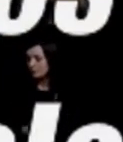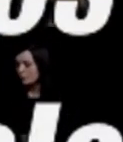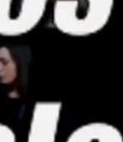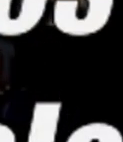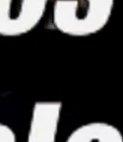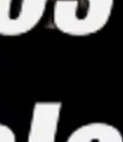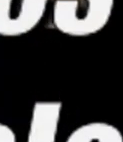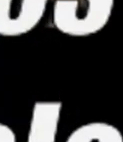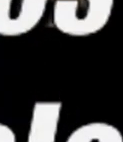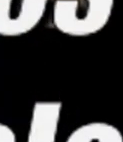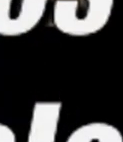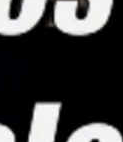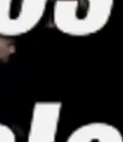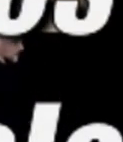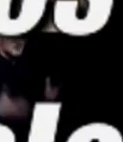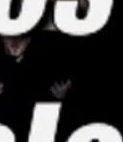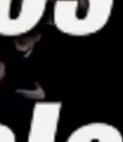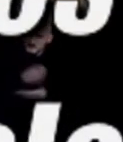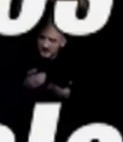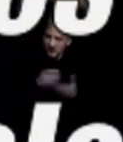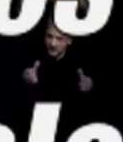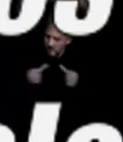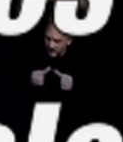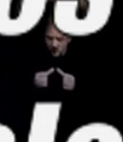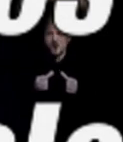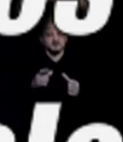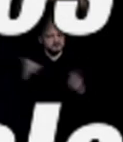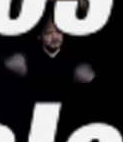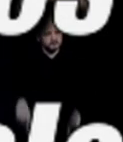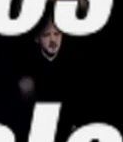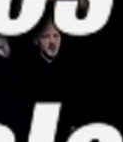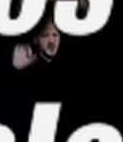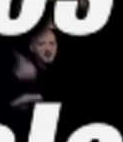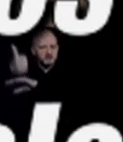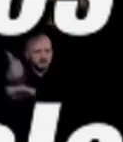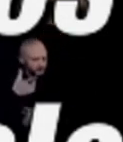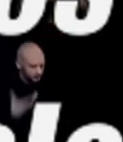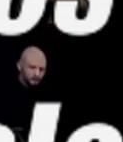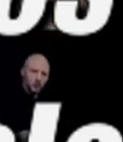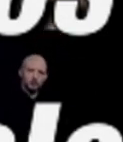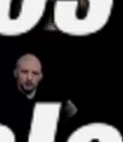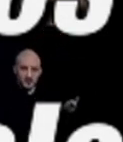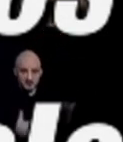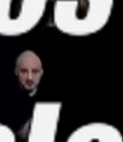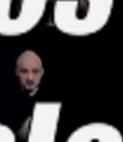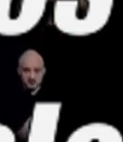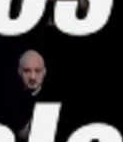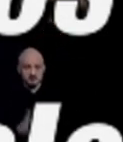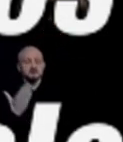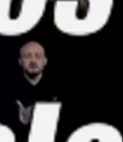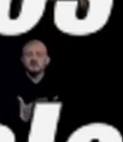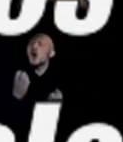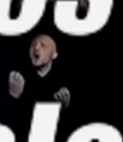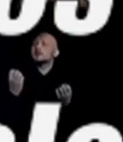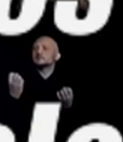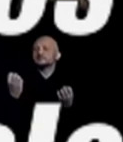les départements pourront compter sur tout le soutien de l'État. Je le dis parce qu'il ne pas, sur ces sujets, envoyer la balle, on mettra en place tout le soutien, parce que parfois,